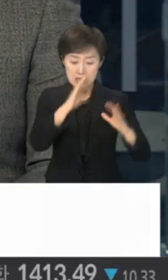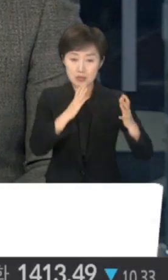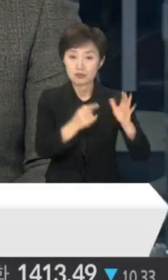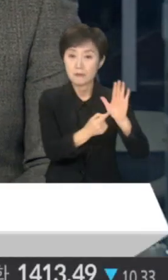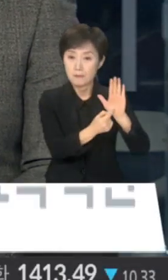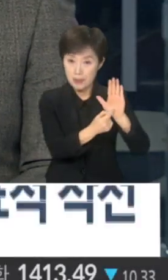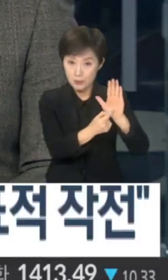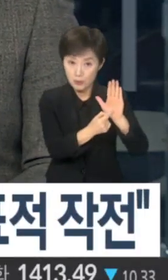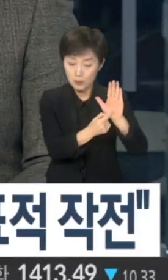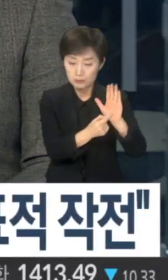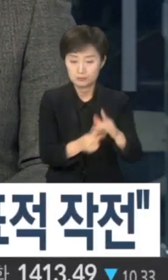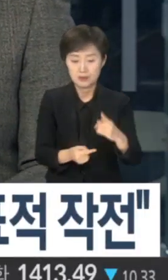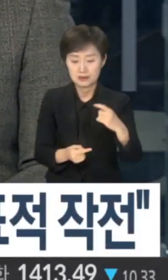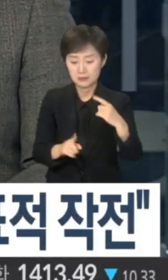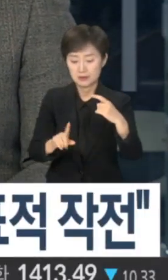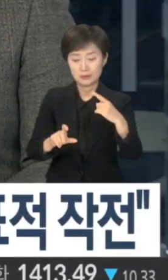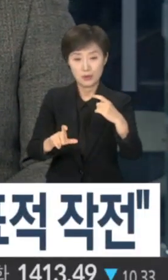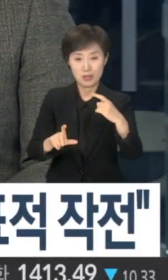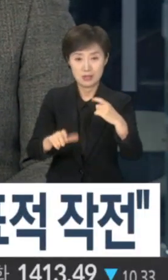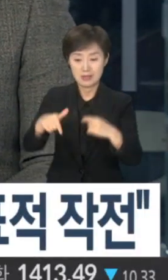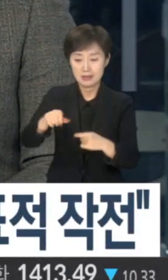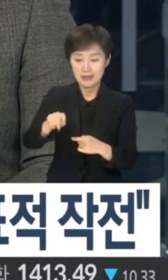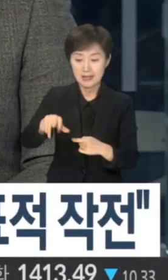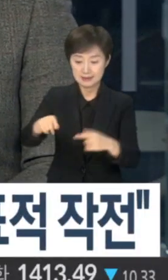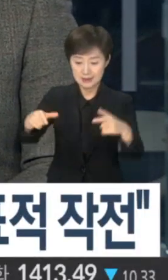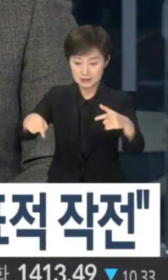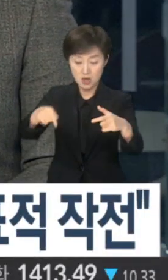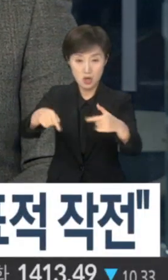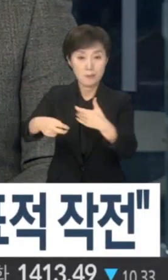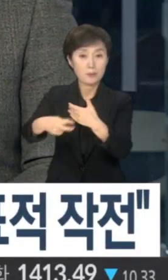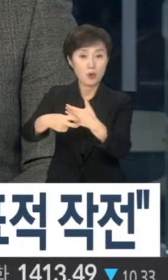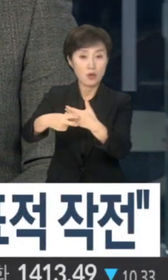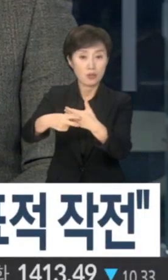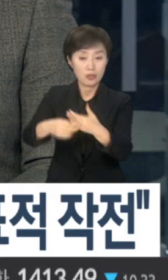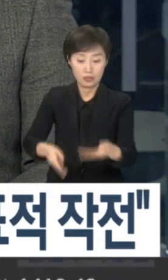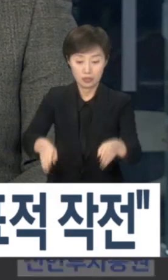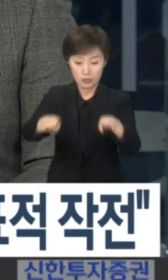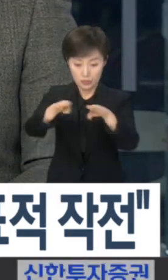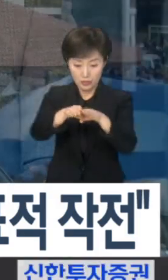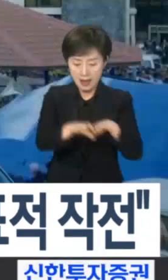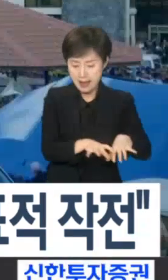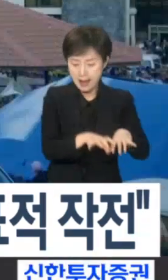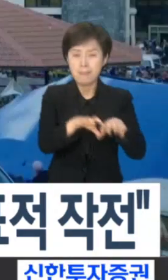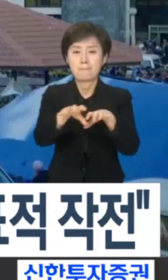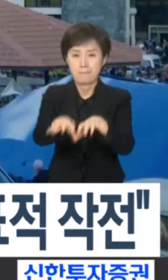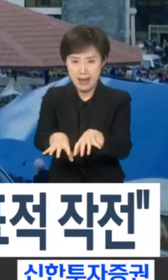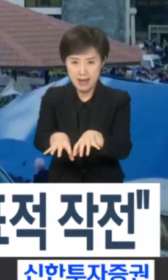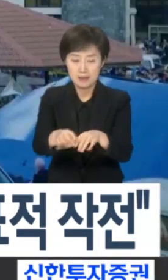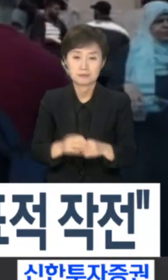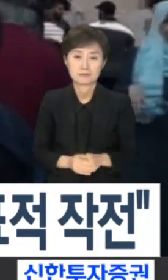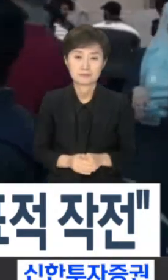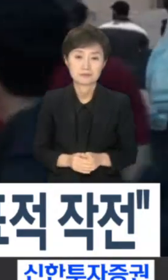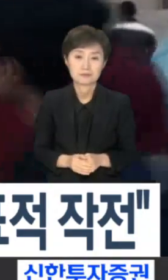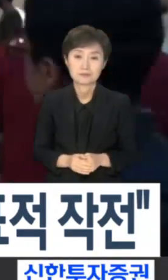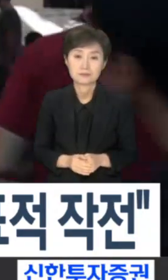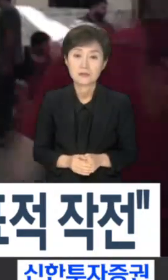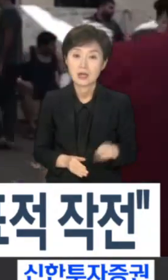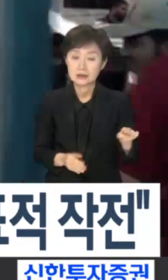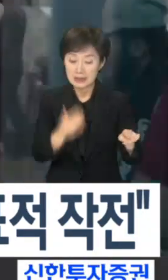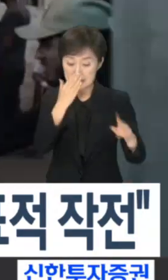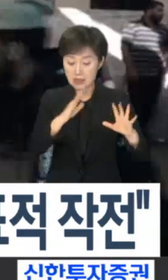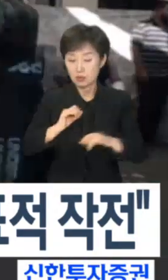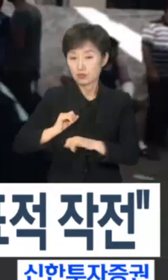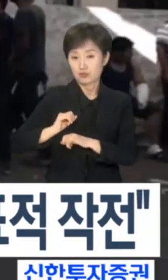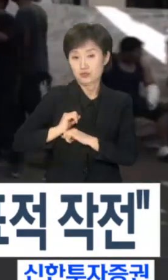이스라엘군이 현지 시간으로 15일 팔레스타인 가자 지군의 시파 병원에 전격적으로 진입했습니다 로이터 통신 등에 따르면